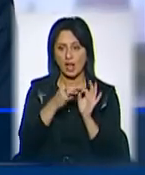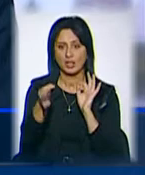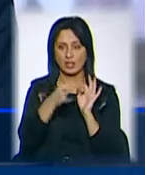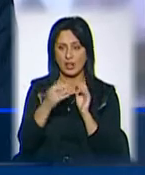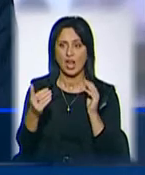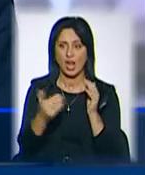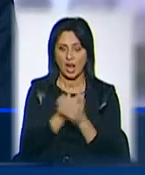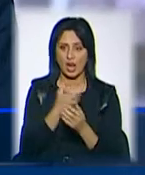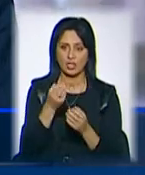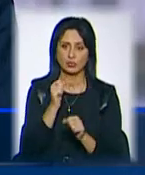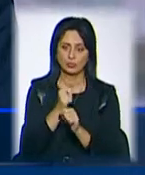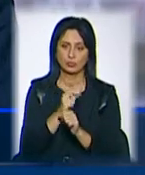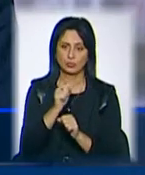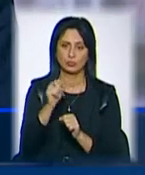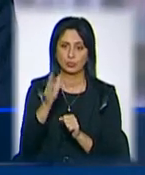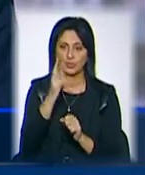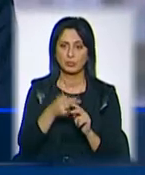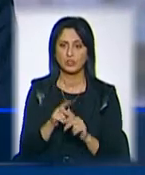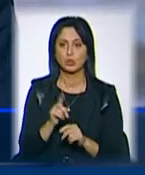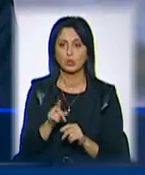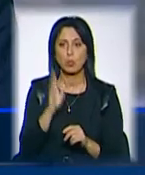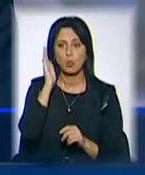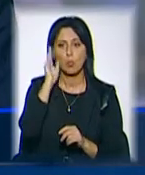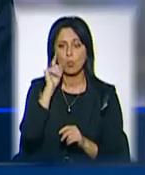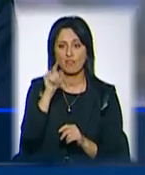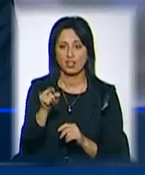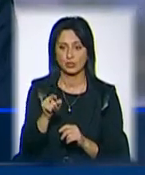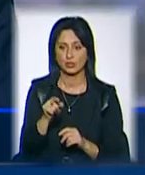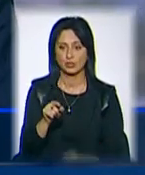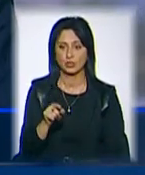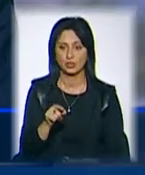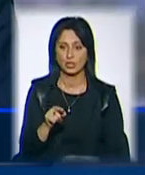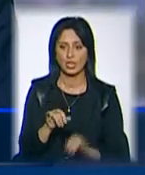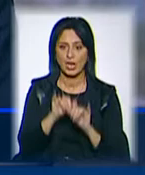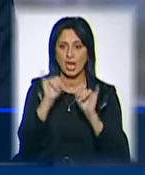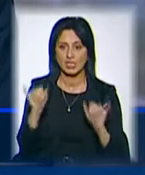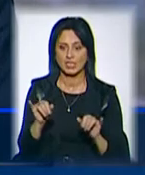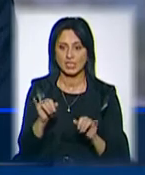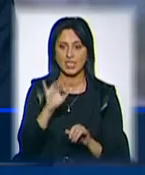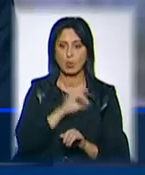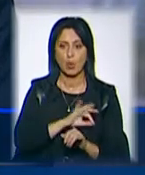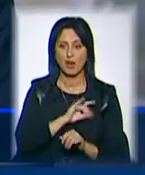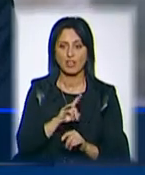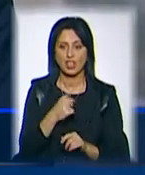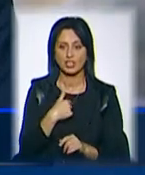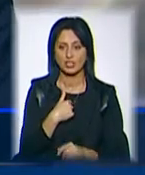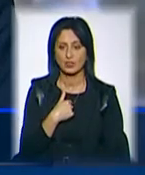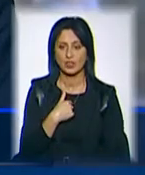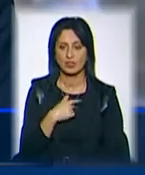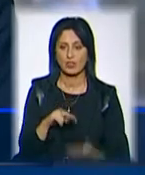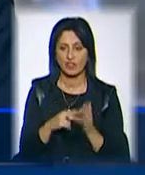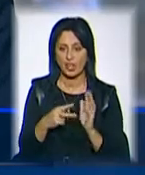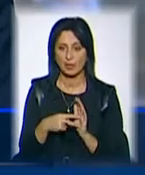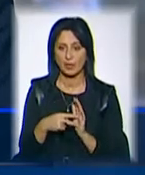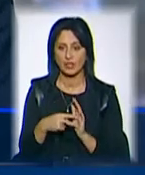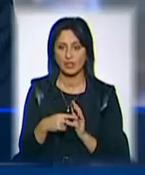მშენებლობა, ახალი ქვესადგურების მშენებლობა, იმისთვის რომ ის მომავალში გაზრდილი მოხმარება, რასაც ჩვენ გეგმავთ